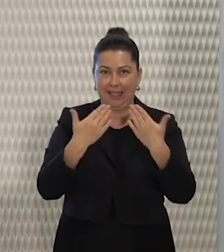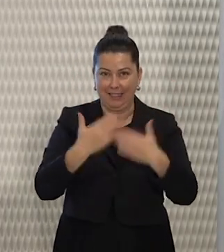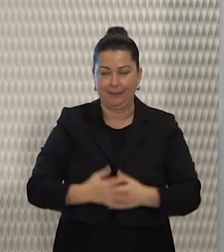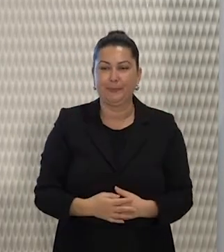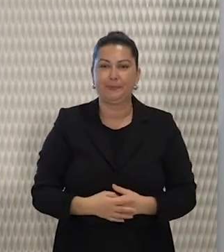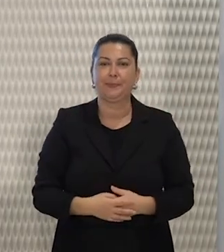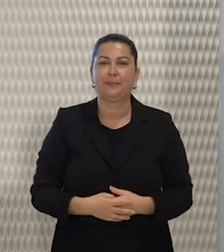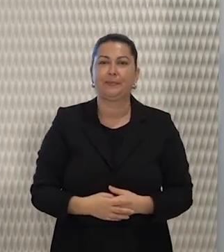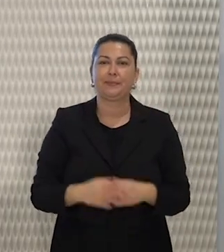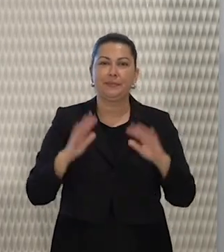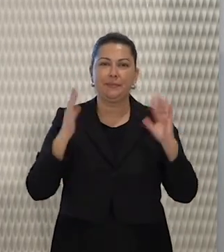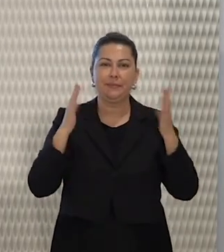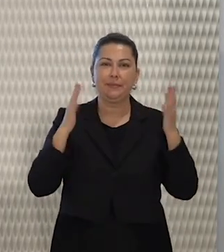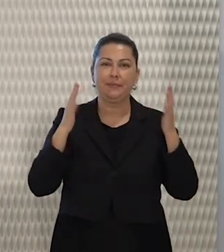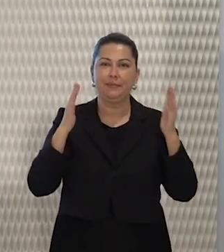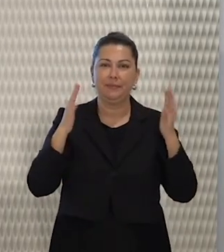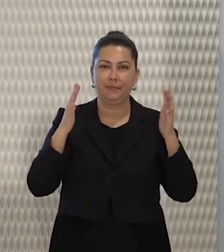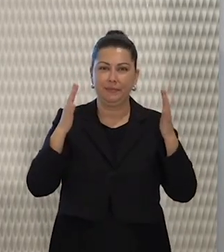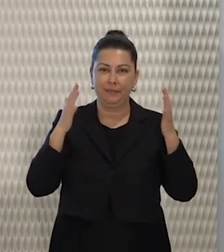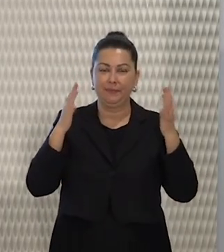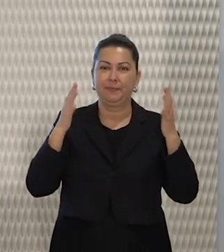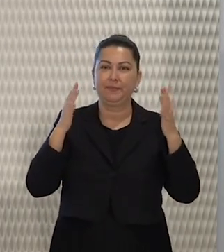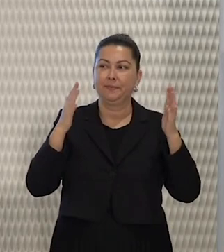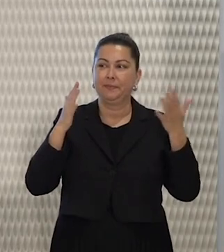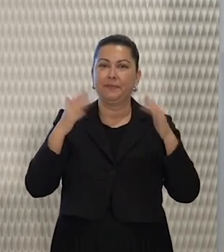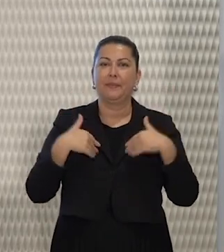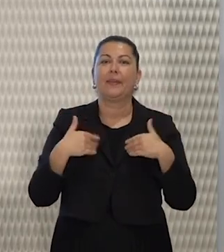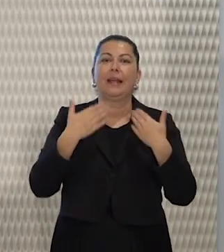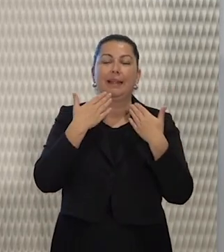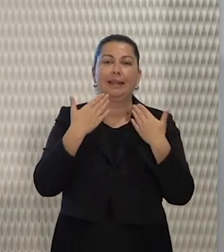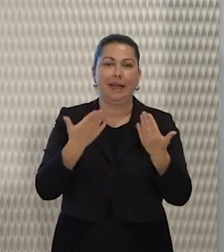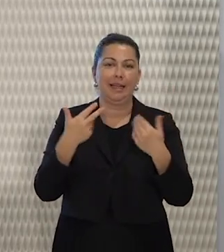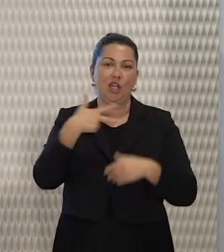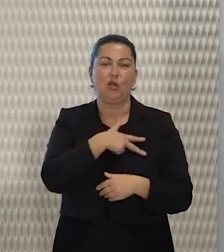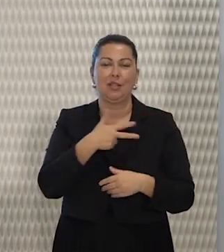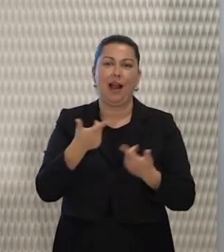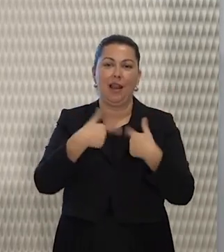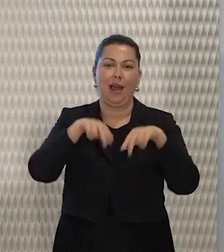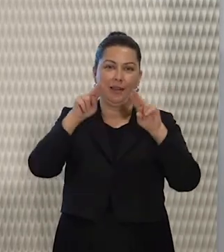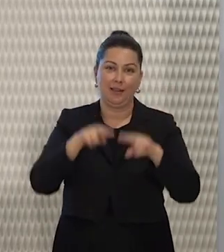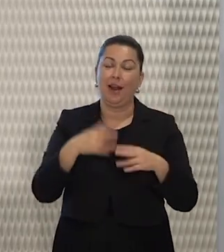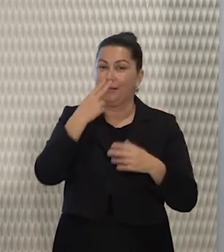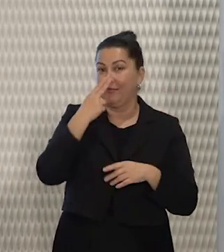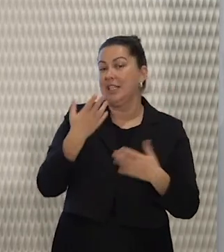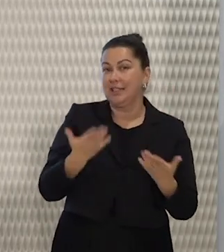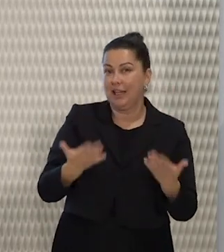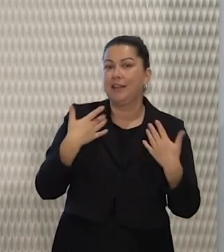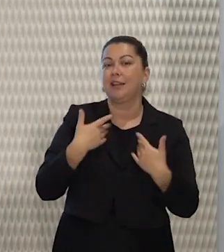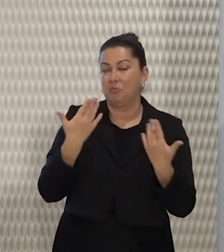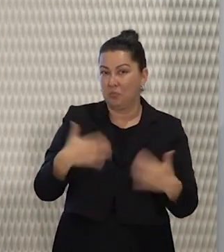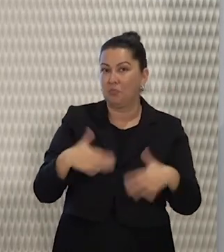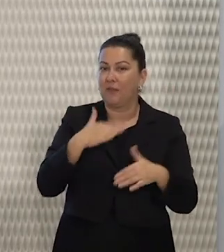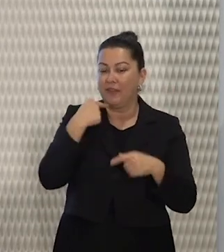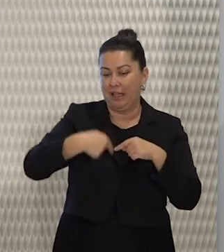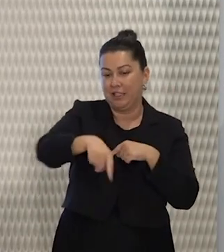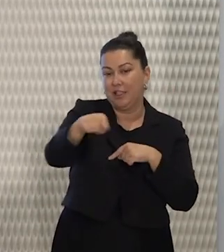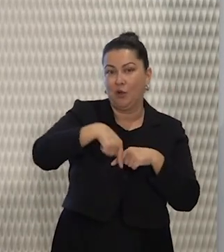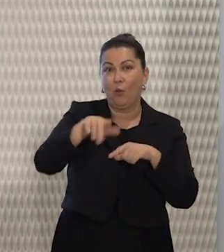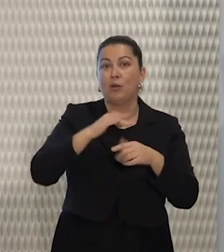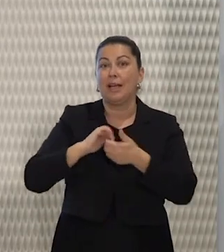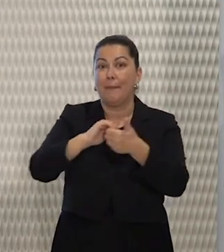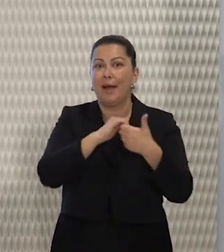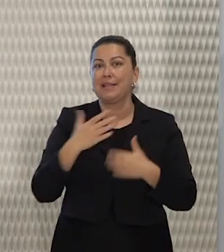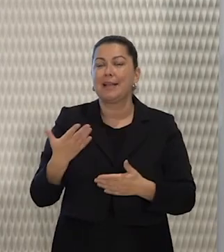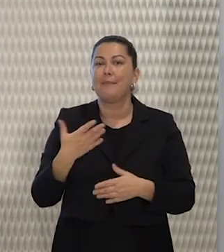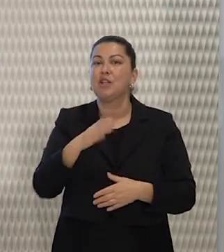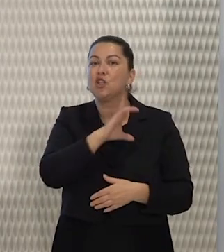Hartmannsdorfer, Soziallandesrat in Oberösterreich. Es wird also einiges auf uns zukommen und gemeinsam können wir diese Chance auf jeden Fall nutzen, wenn